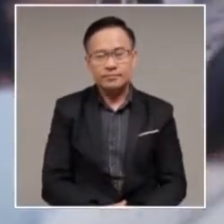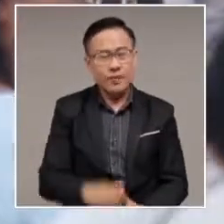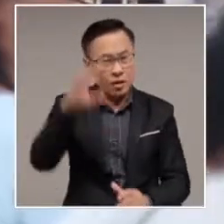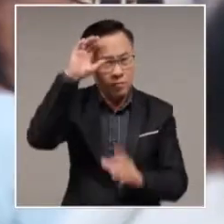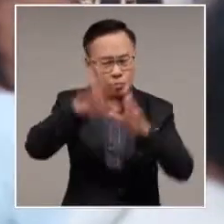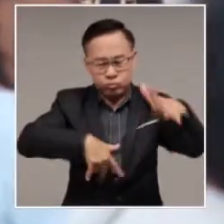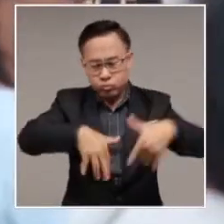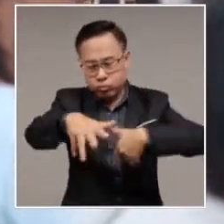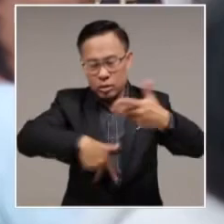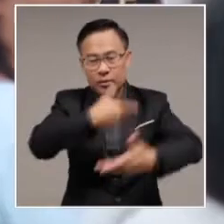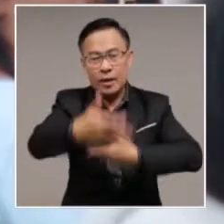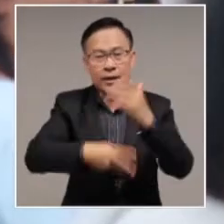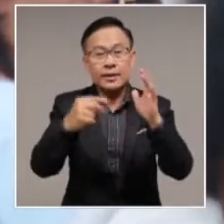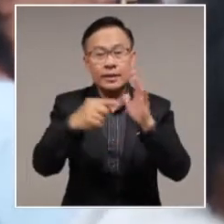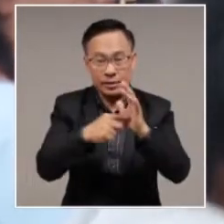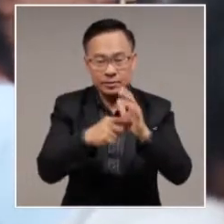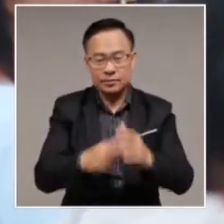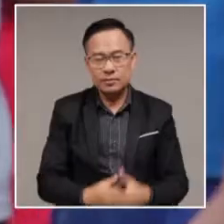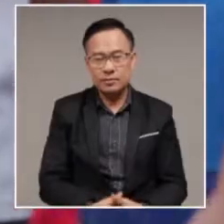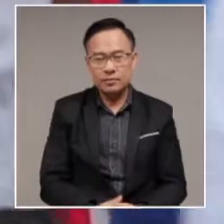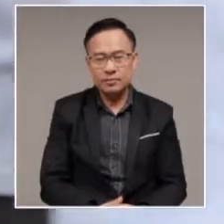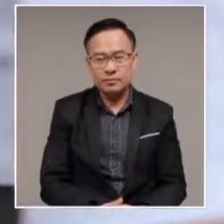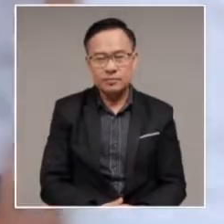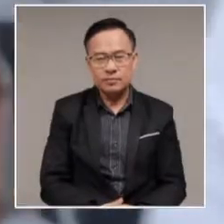700 ไร่ภาพบรรยากาศคนเดินซื้อของในตลาด